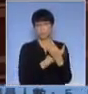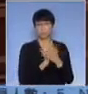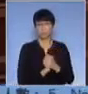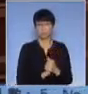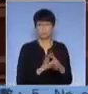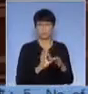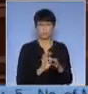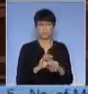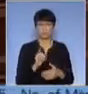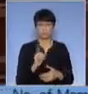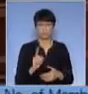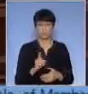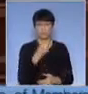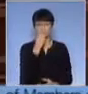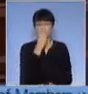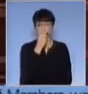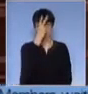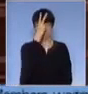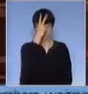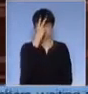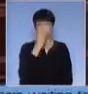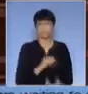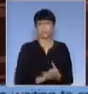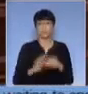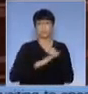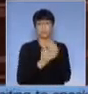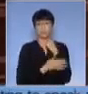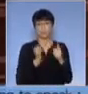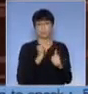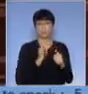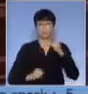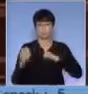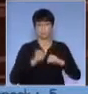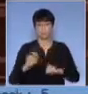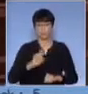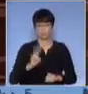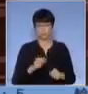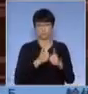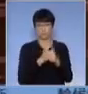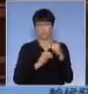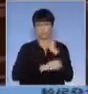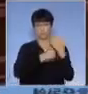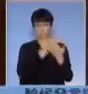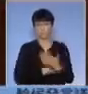對任何香港特區政府對任何犯法嘅行為咧，都會依法去採取行動。多謝主席。